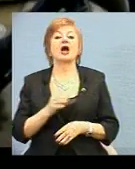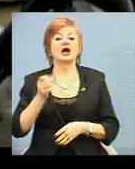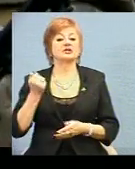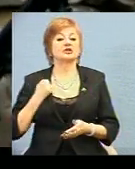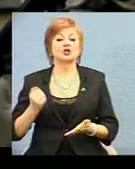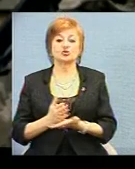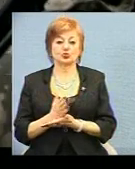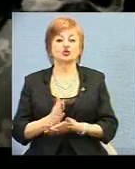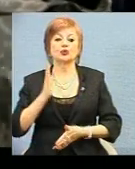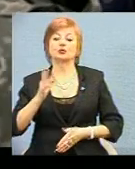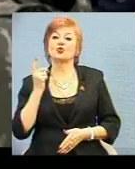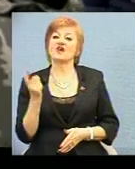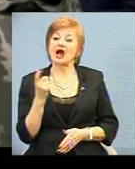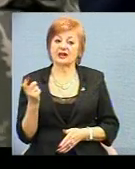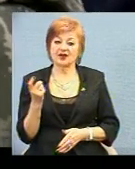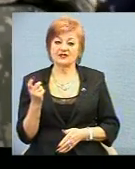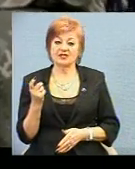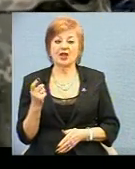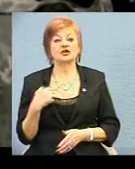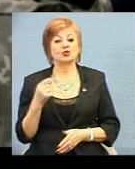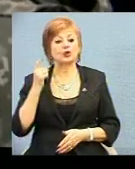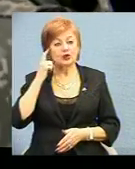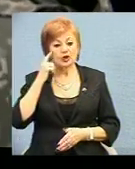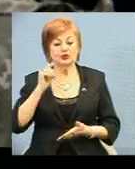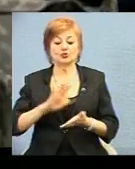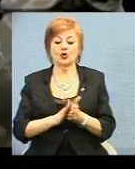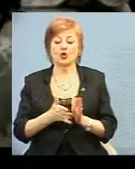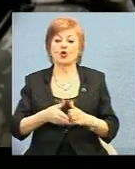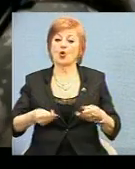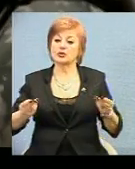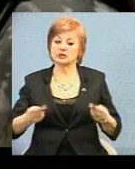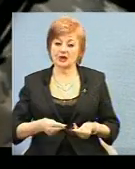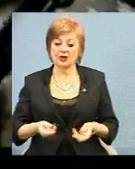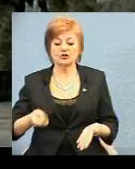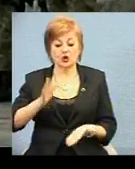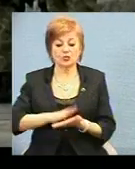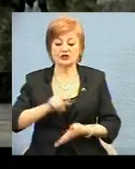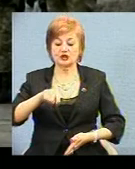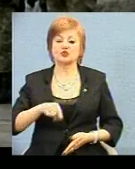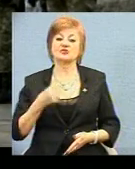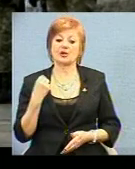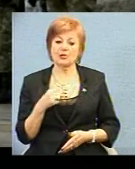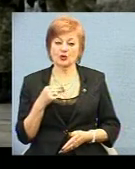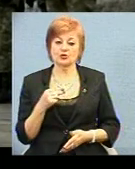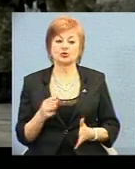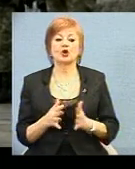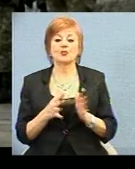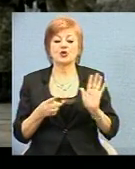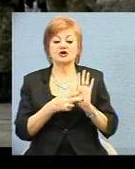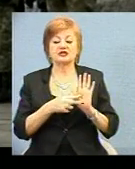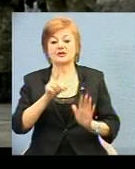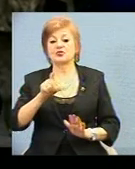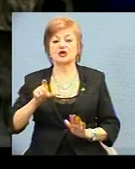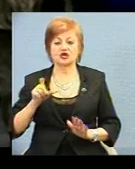В Харкові. Ну, я думаю, підписати контракт і залишатися тут у Запорожжі. Трохи більше 70